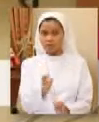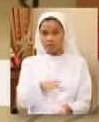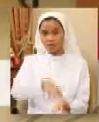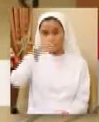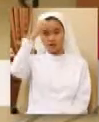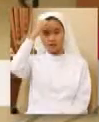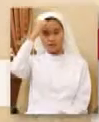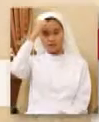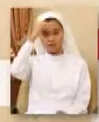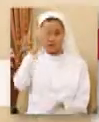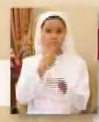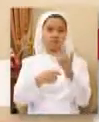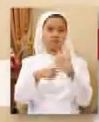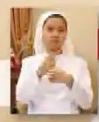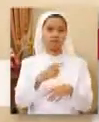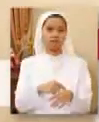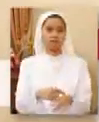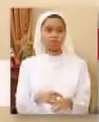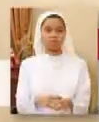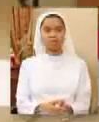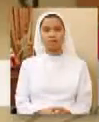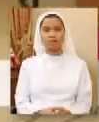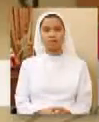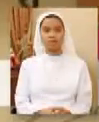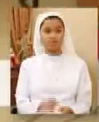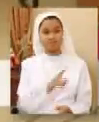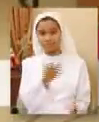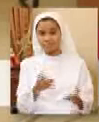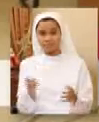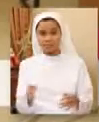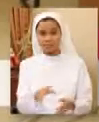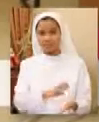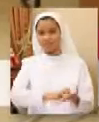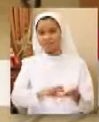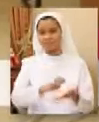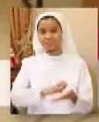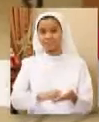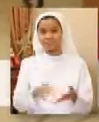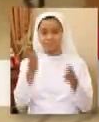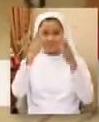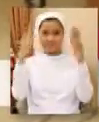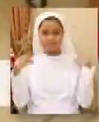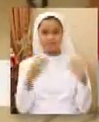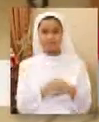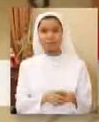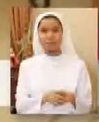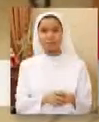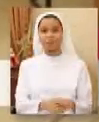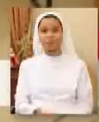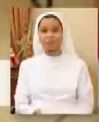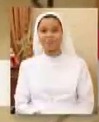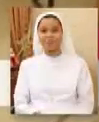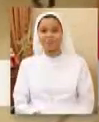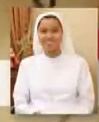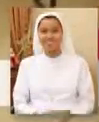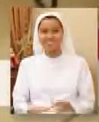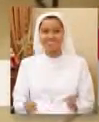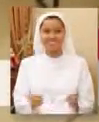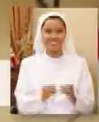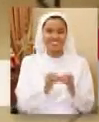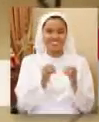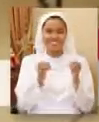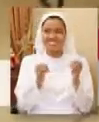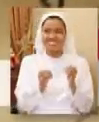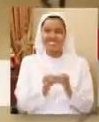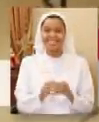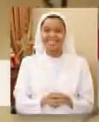maturuan kung hindi kami marunong sa language. Saan ka na-train, sister? Ano mga po? Sisters dyan, saan kayo na-train? Katulad ni sister, ang galing-galing niyo mag-gano.